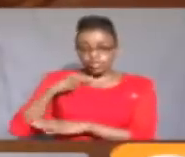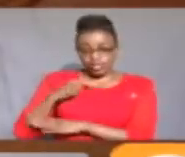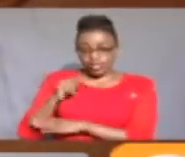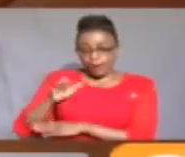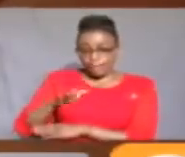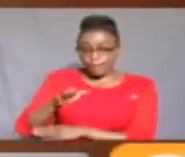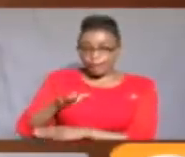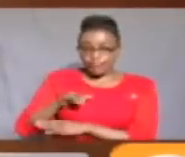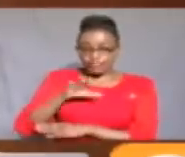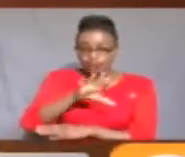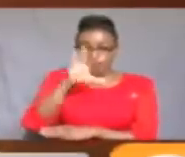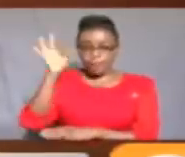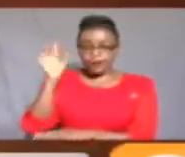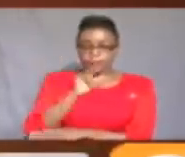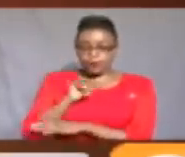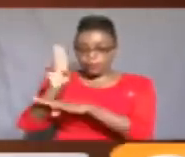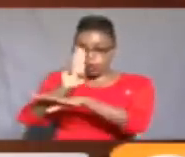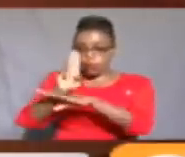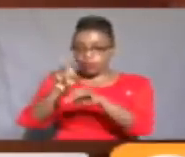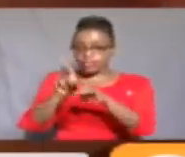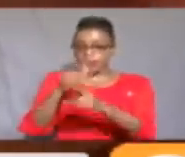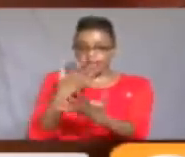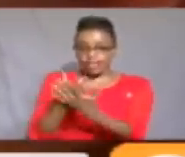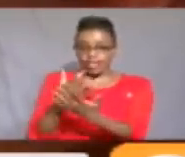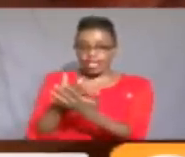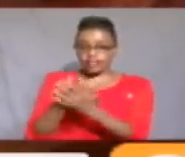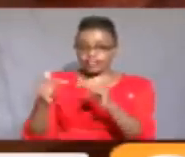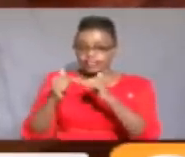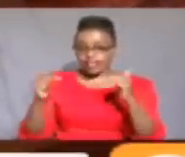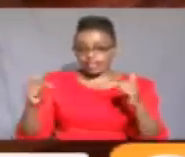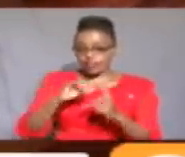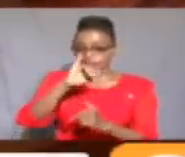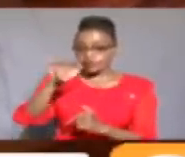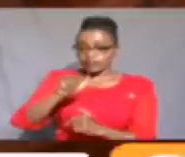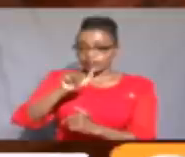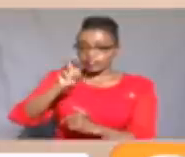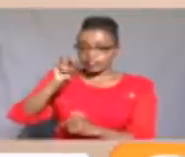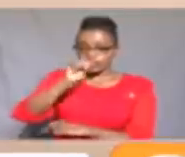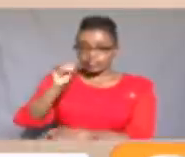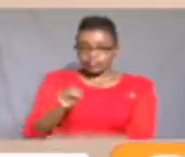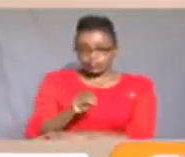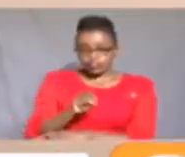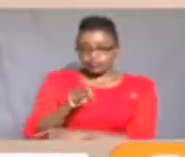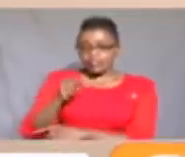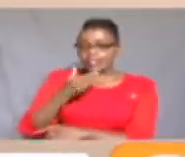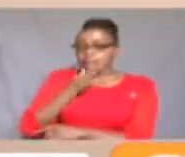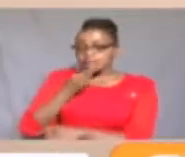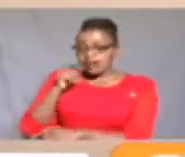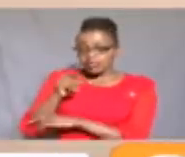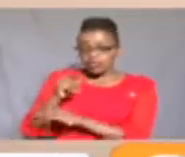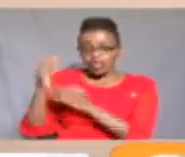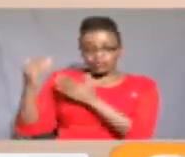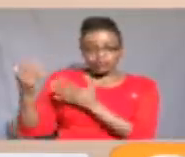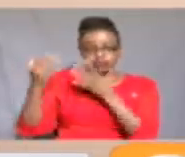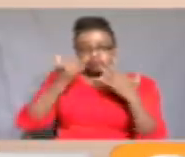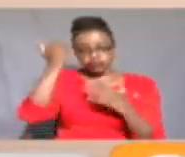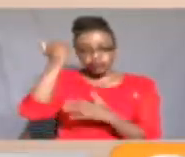Kangure pia kilichukuliwa na kitatumika kama ushahidi dhidi ya James Wanyiri. Wanyiri anatarajiwa kufikishwa